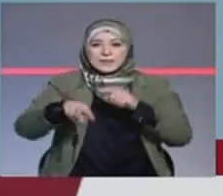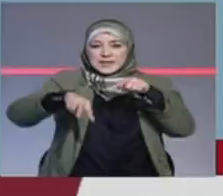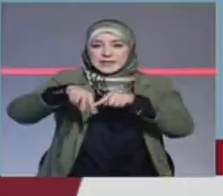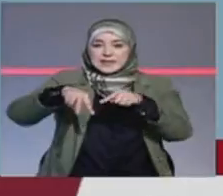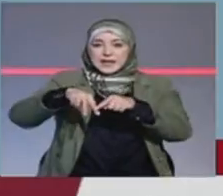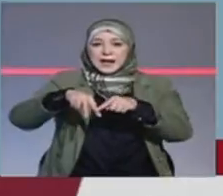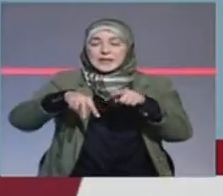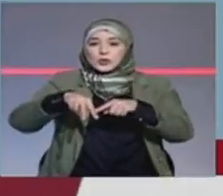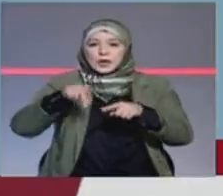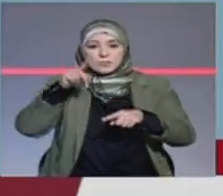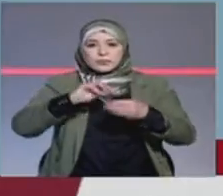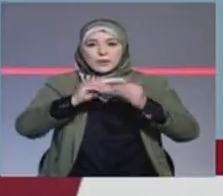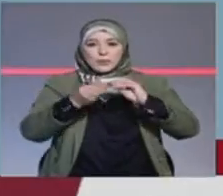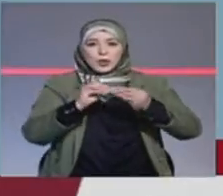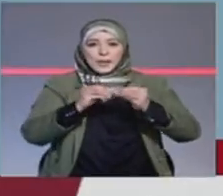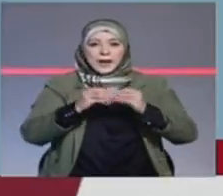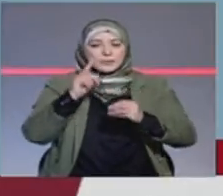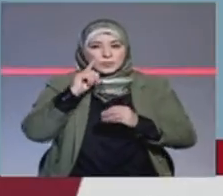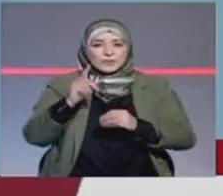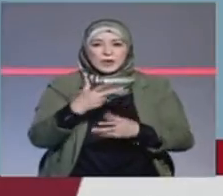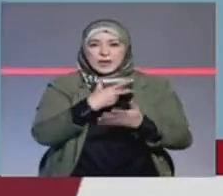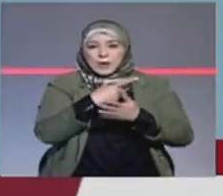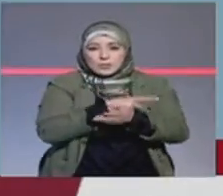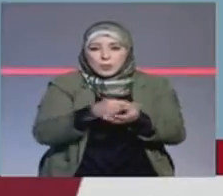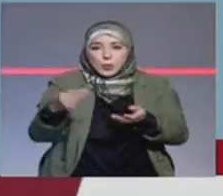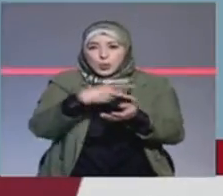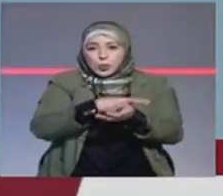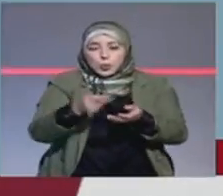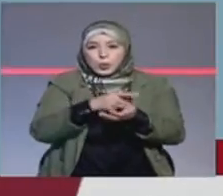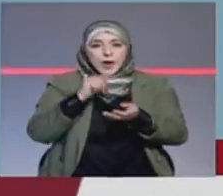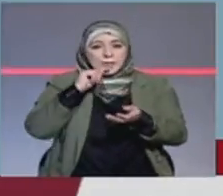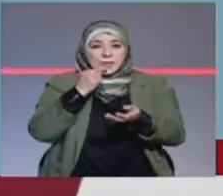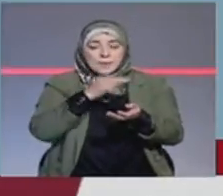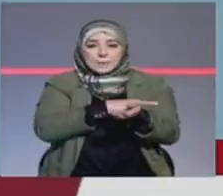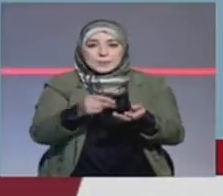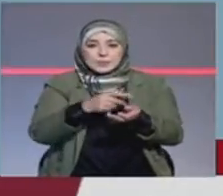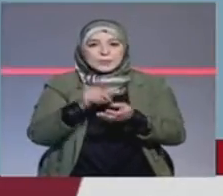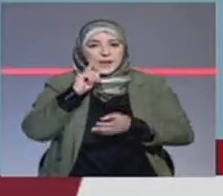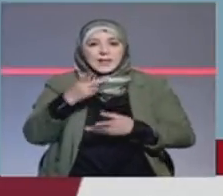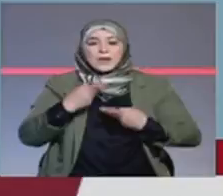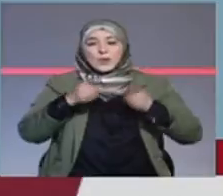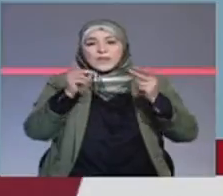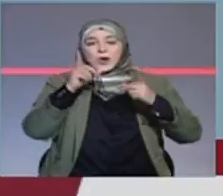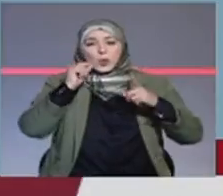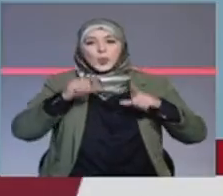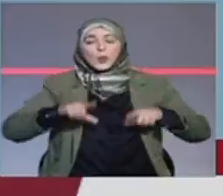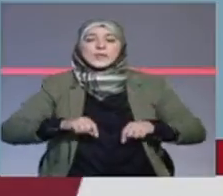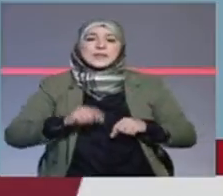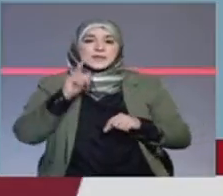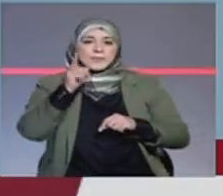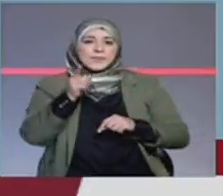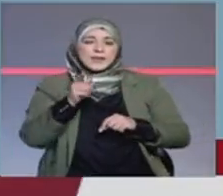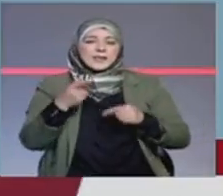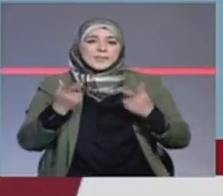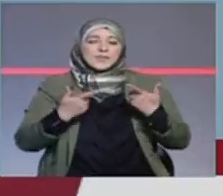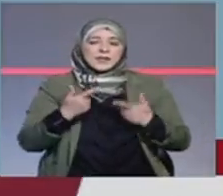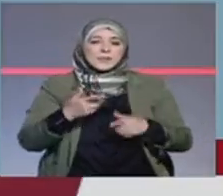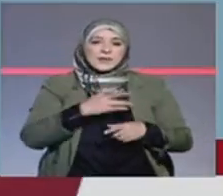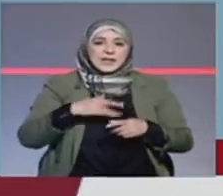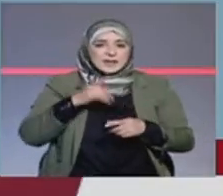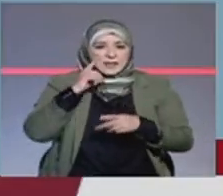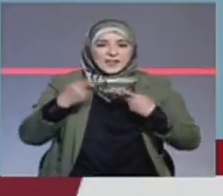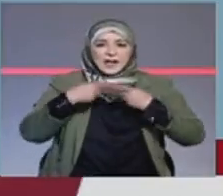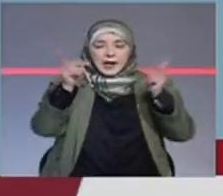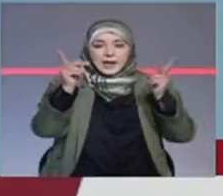اليسرى وتسببت له في نزيف حاد، وفق ما ذكره المدير الجهوي للصحة بالقصرين عبد الغني الشعباني في تصريح